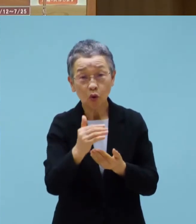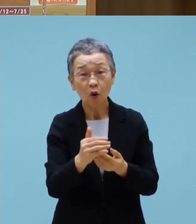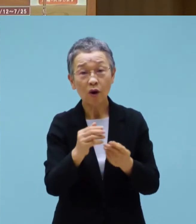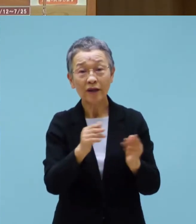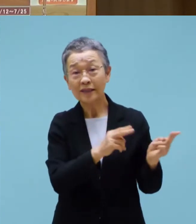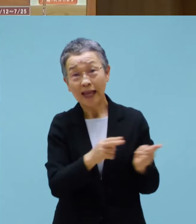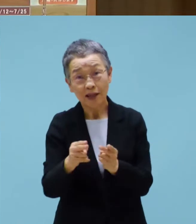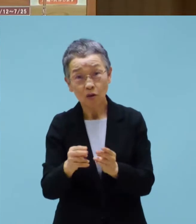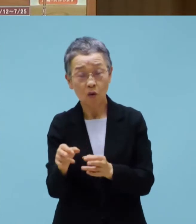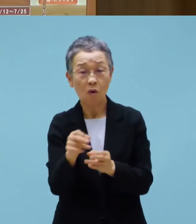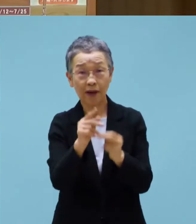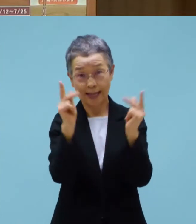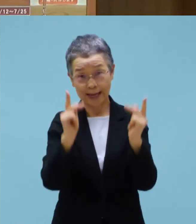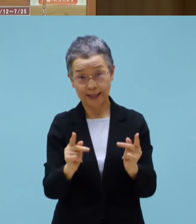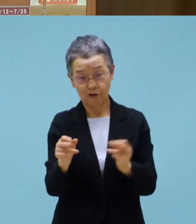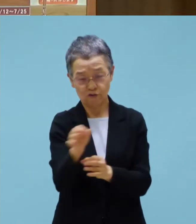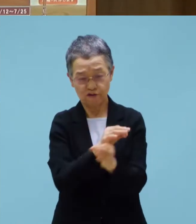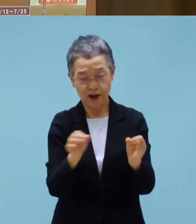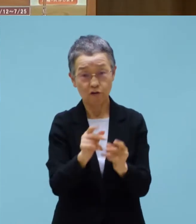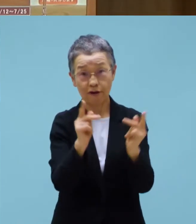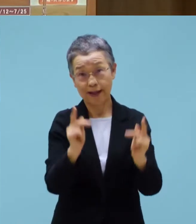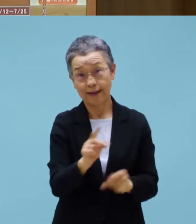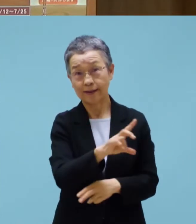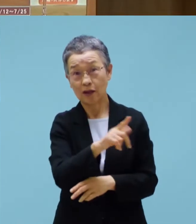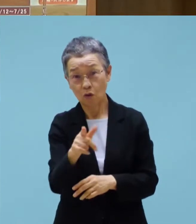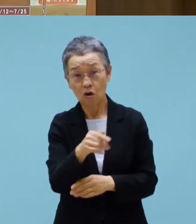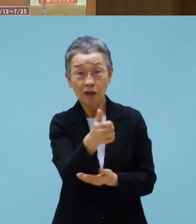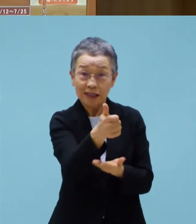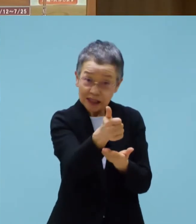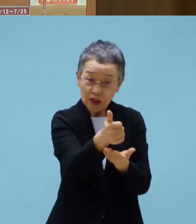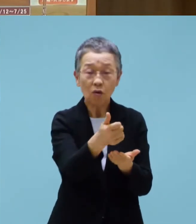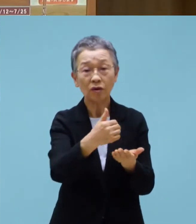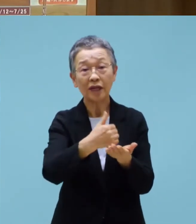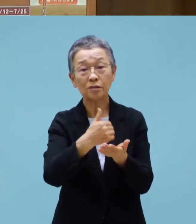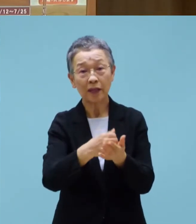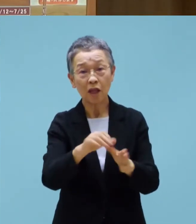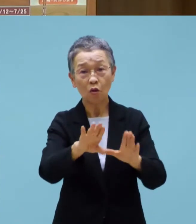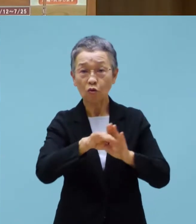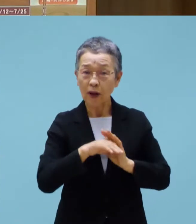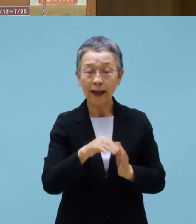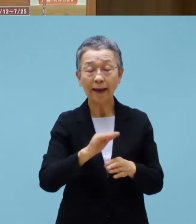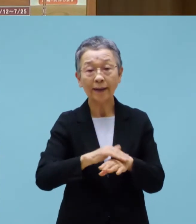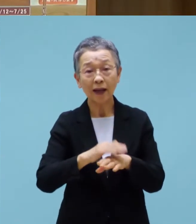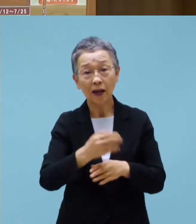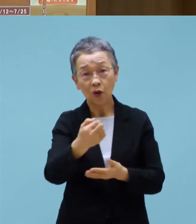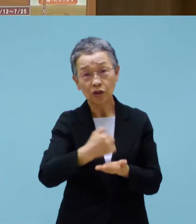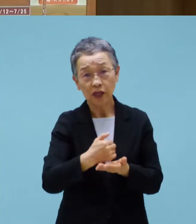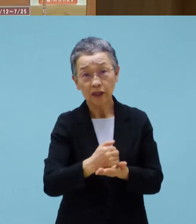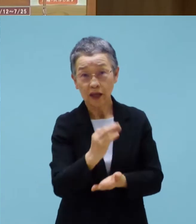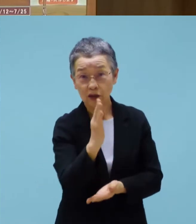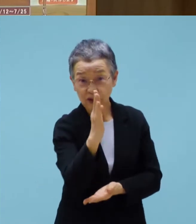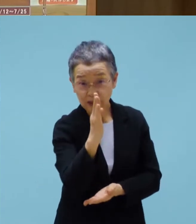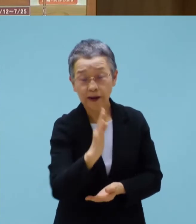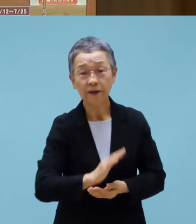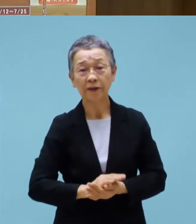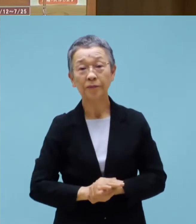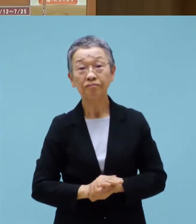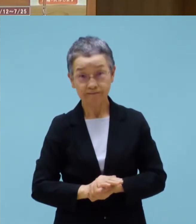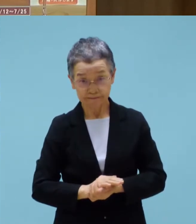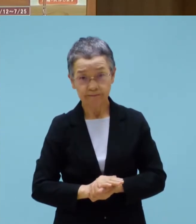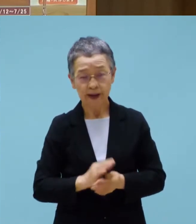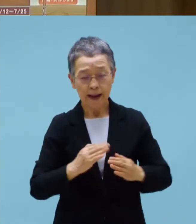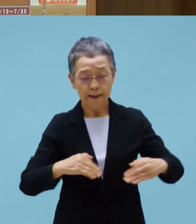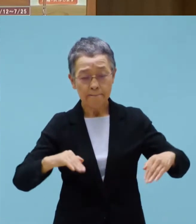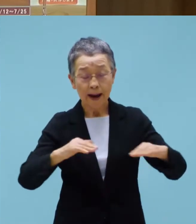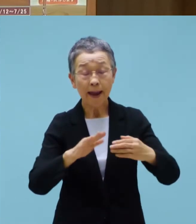題について、まあ、知事として、まあ捉えていらっしゃる認識がありましたら教えてください。 まん延防止等重点措置